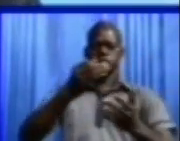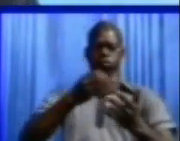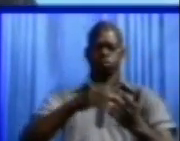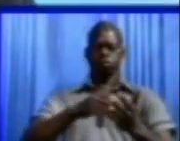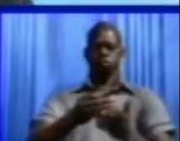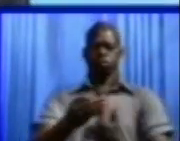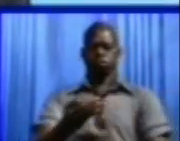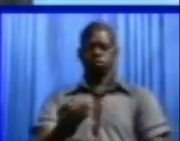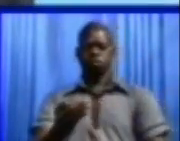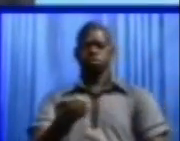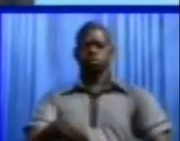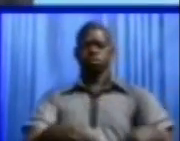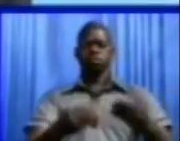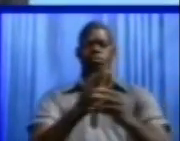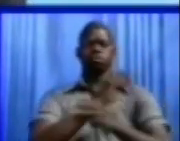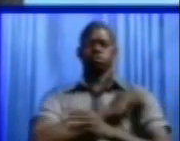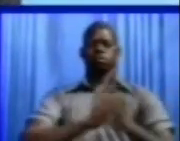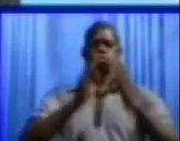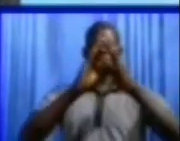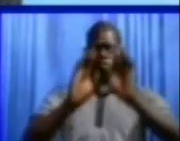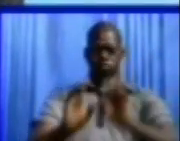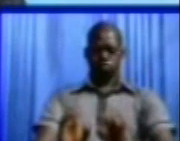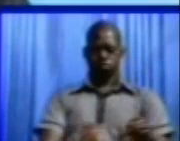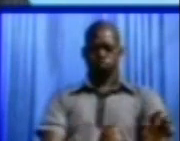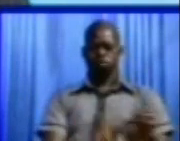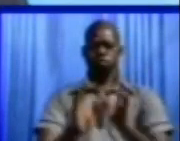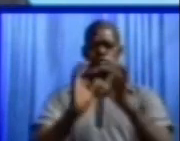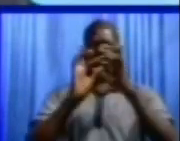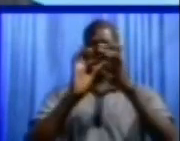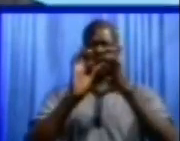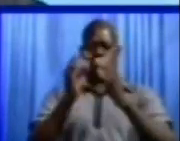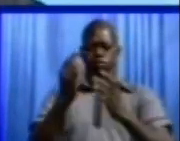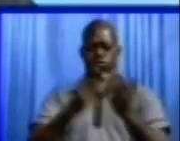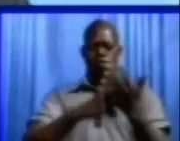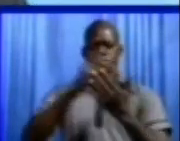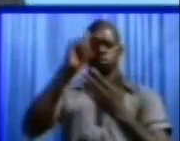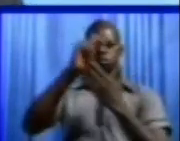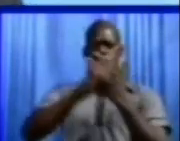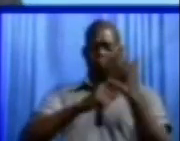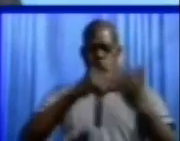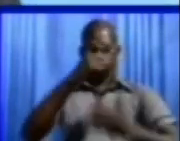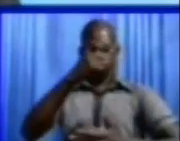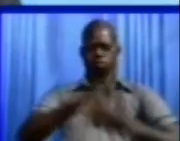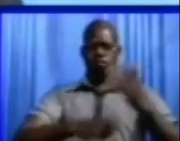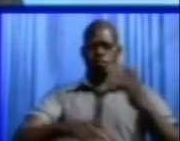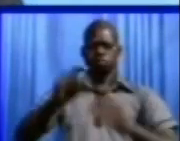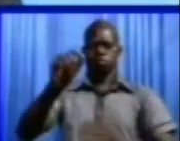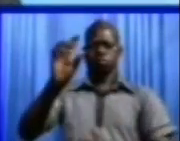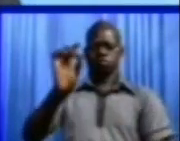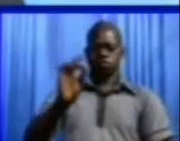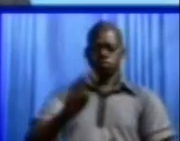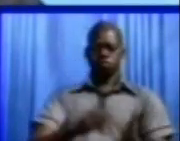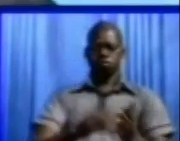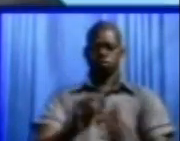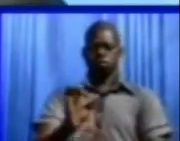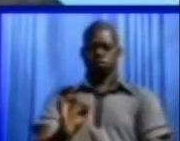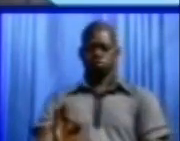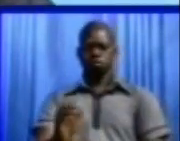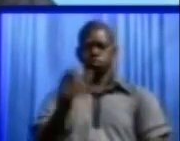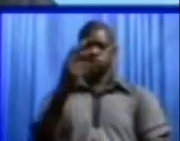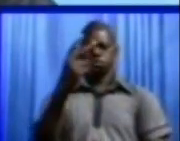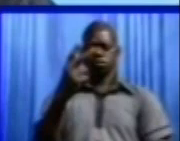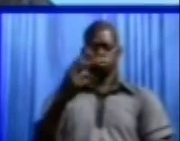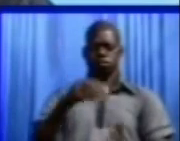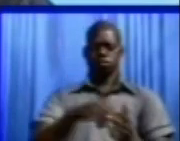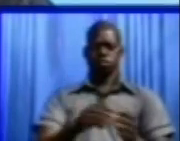la disposition de la mairie pour la réalisation d'un projet qui coûte 28 milliards de francs. Les 3 milliards seront à